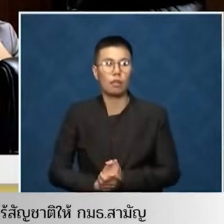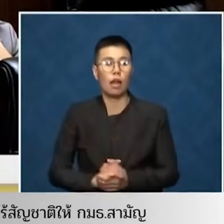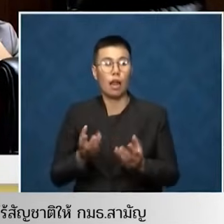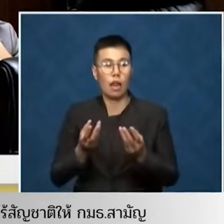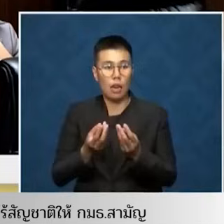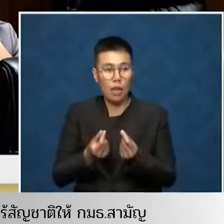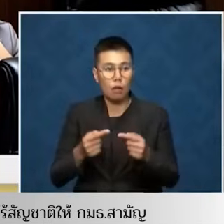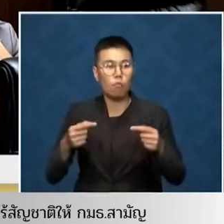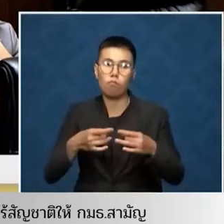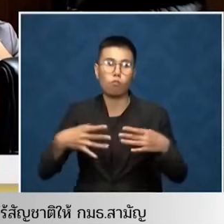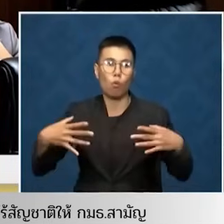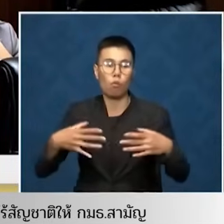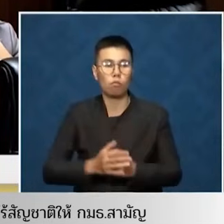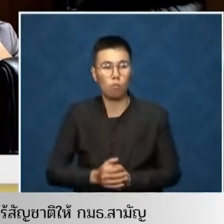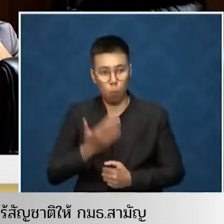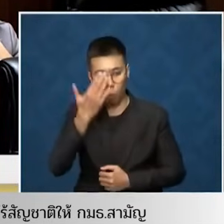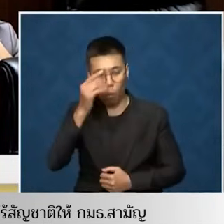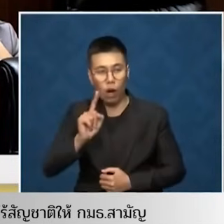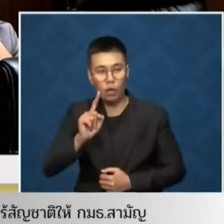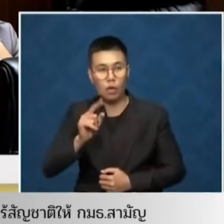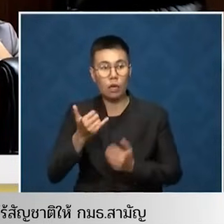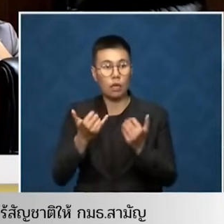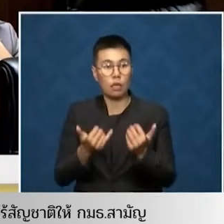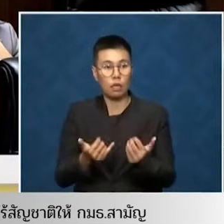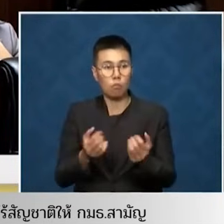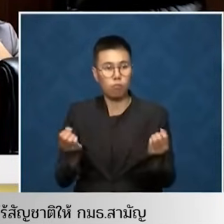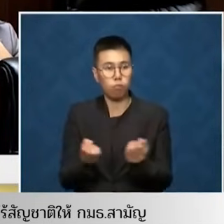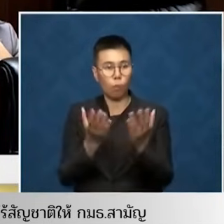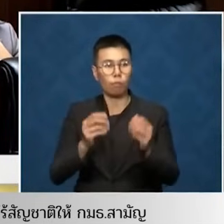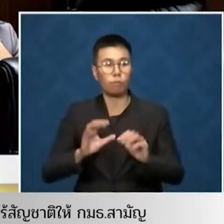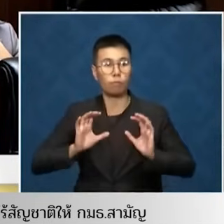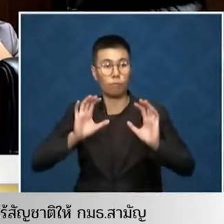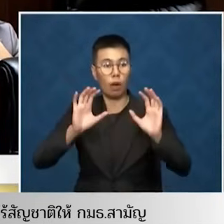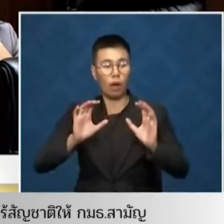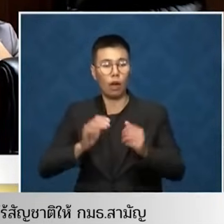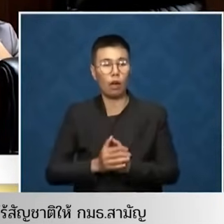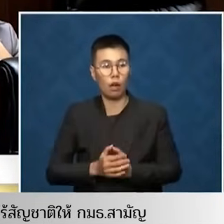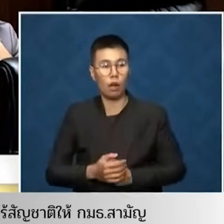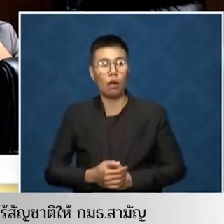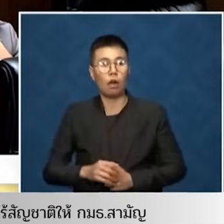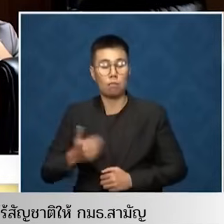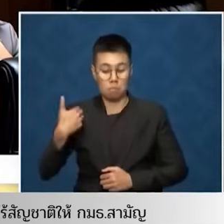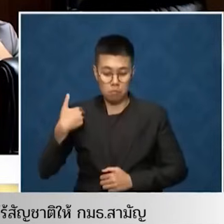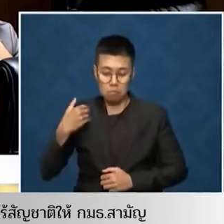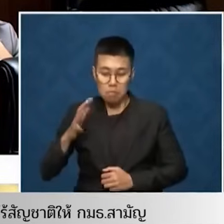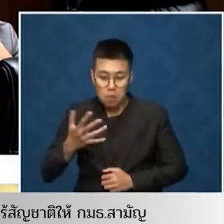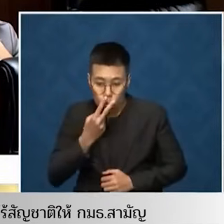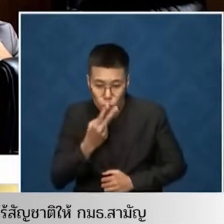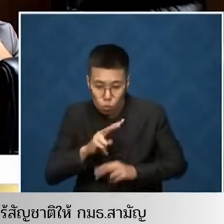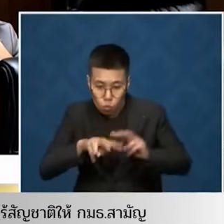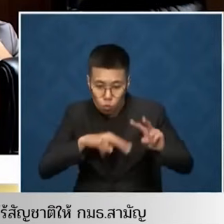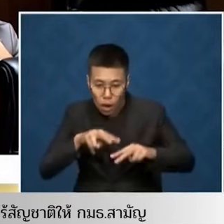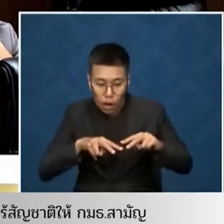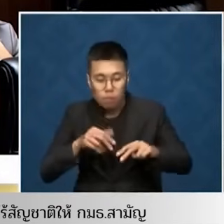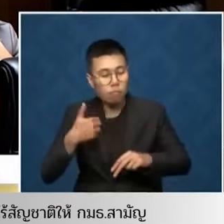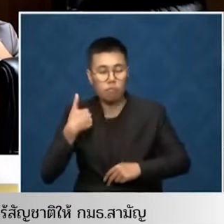คะเพราะตัวเลขเหล่านี้มันสะท้อนให้เห็นว่าที่ผ่านมารัฐไม่ได้มองเด็กเหล่านี้เป็นทรัพยากรของชาติไม่ได้ม